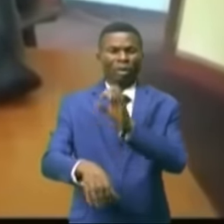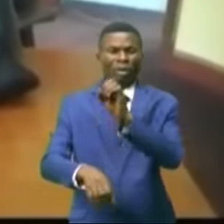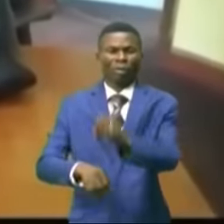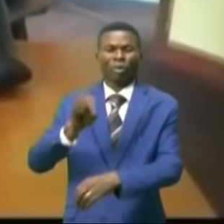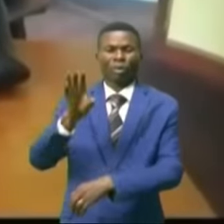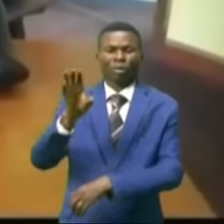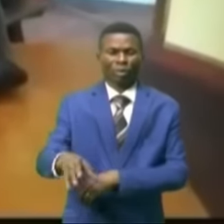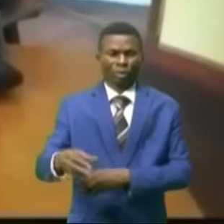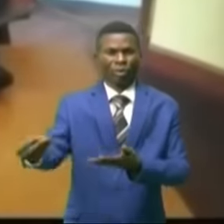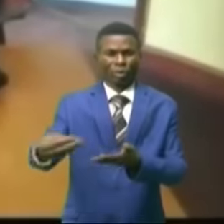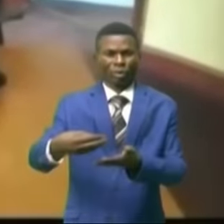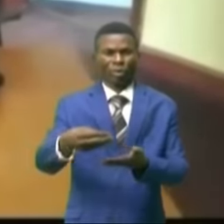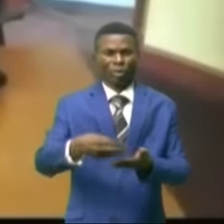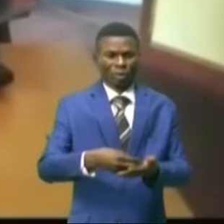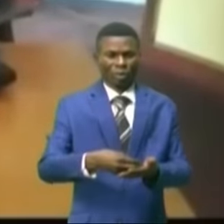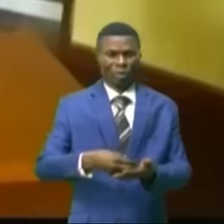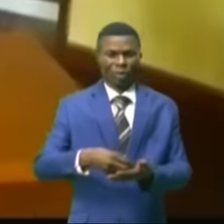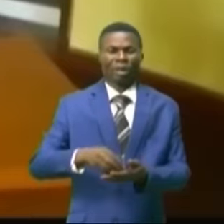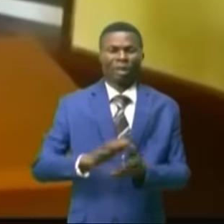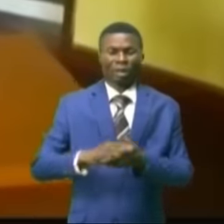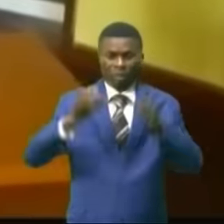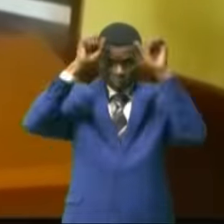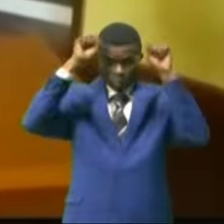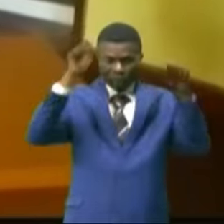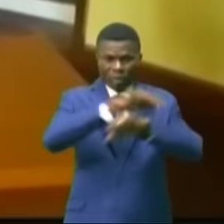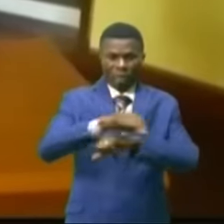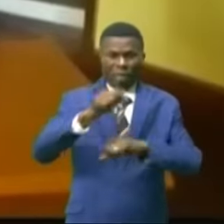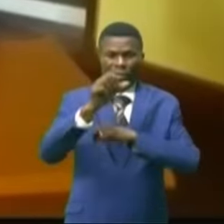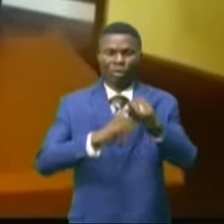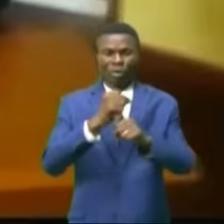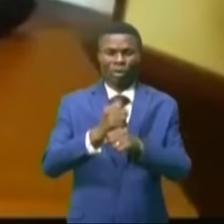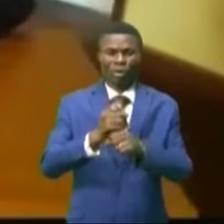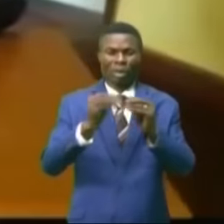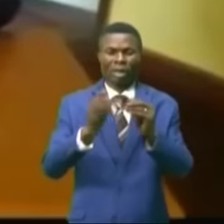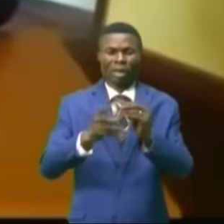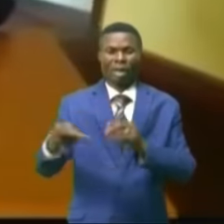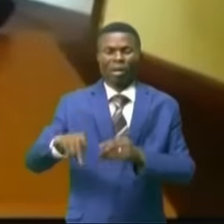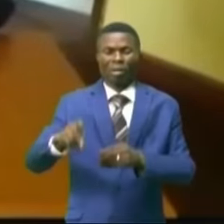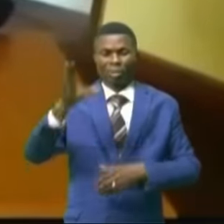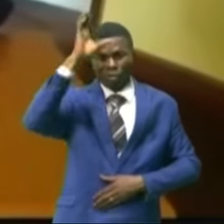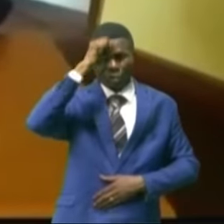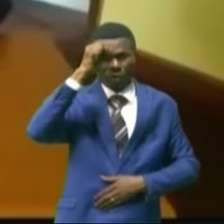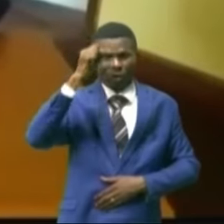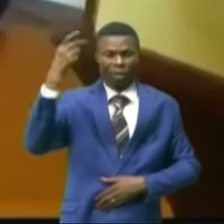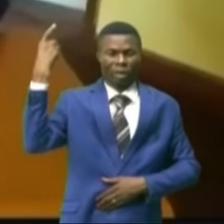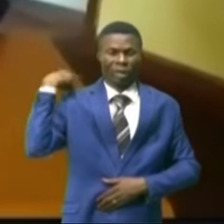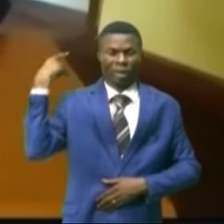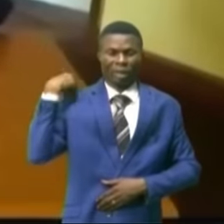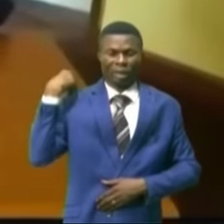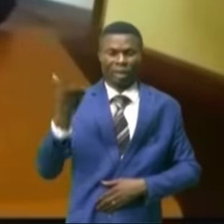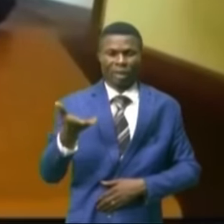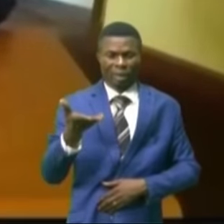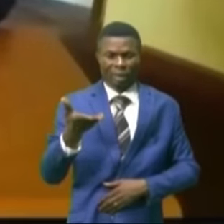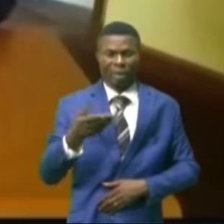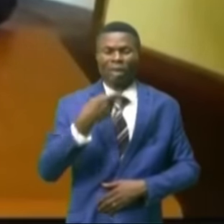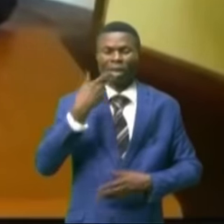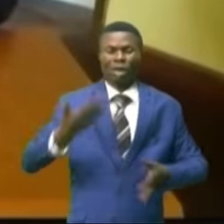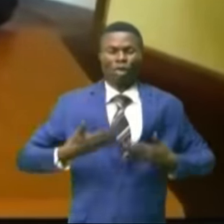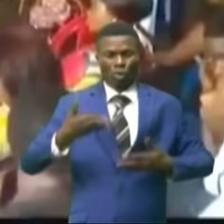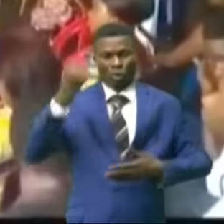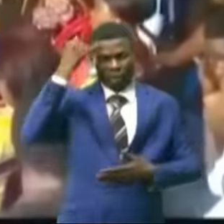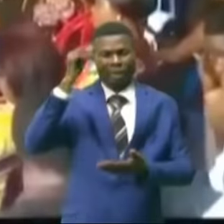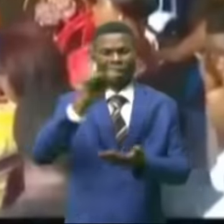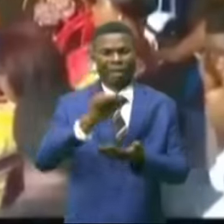à cette lutte, notamment le président du bureau d'âge de l'Assemblée provinciale du Kwilu, l'honorable Nsaman, qui salue cette